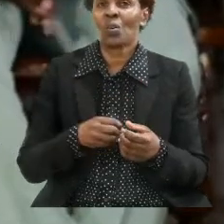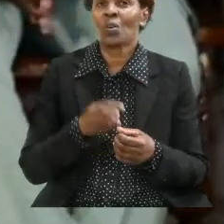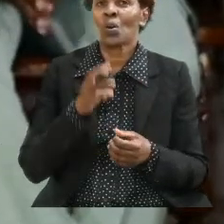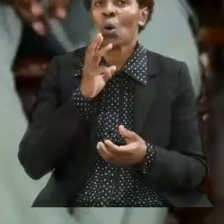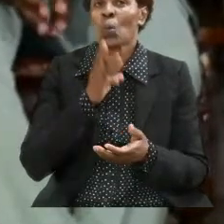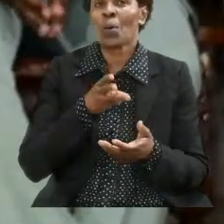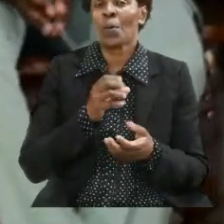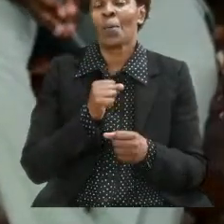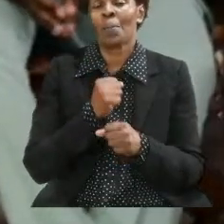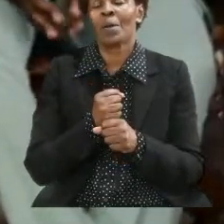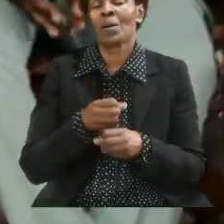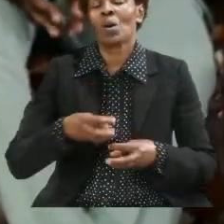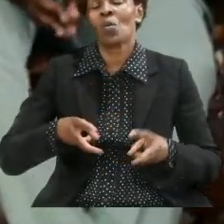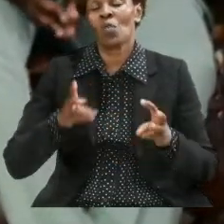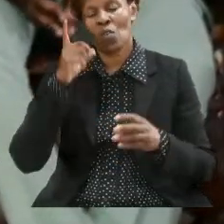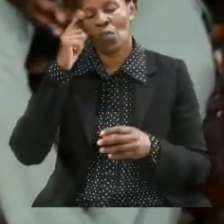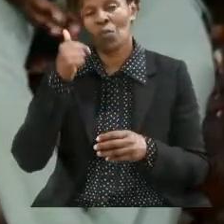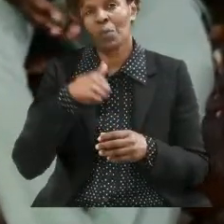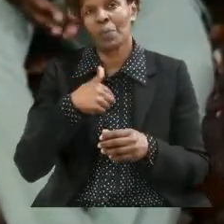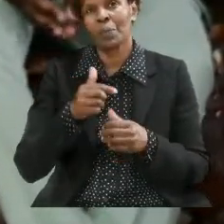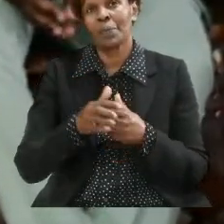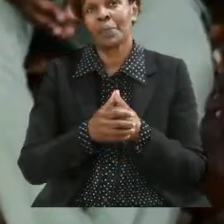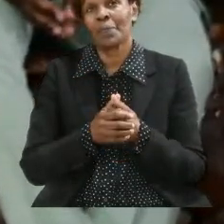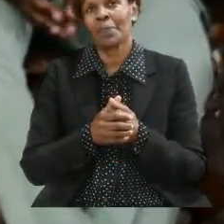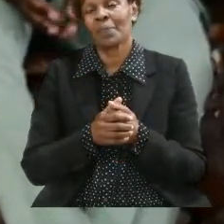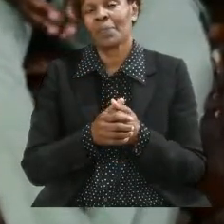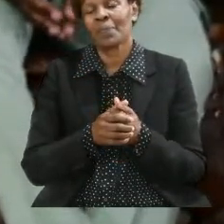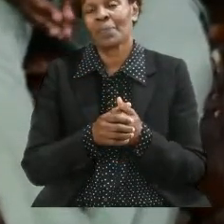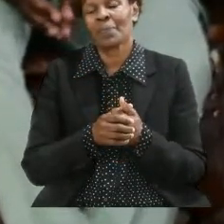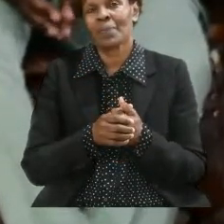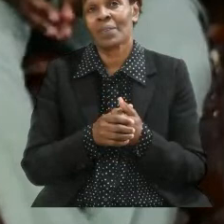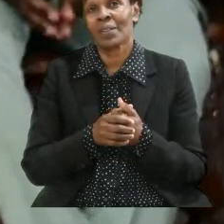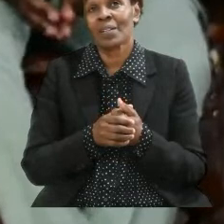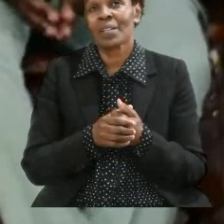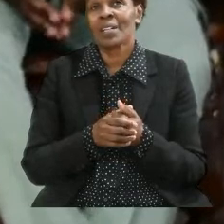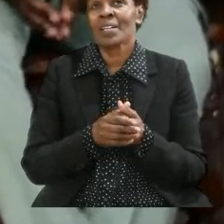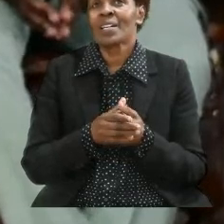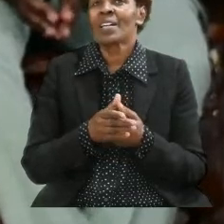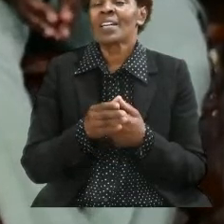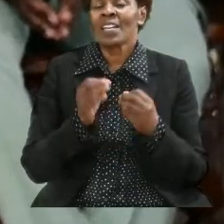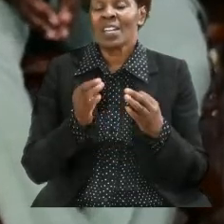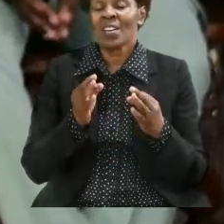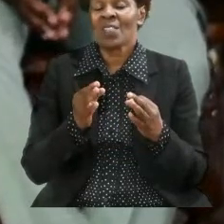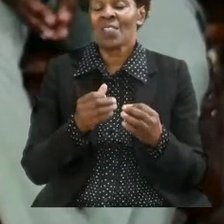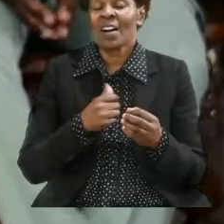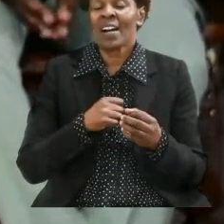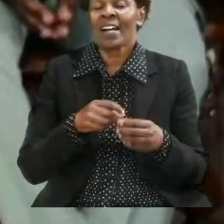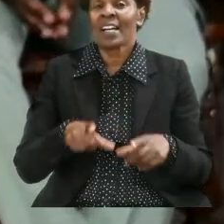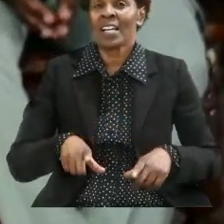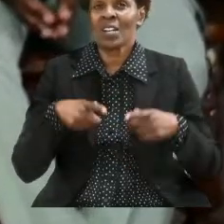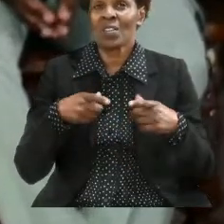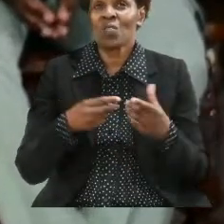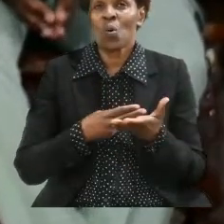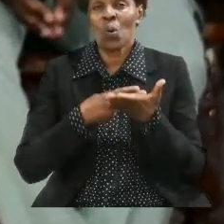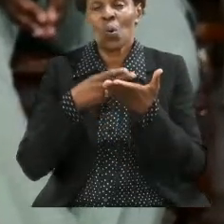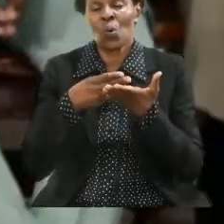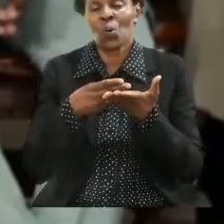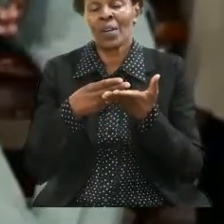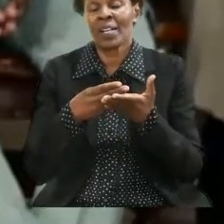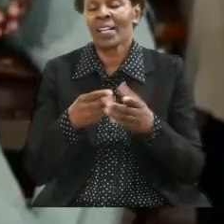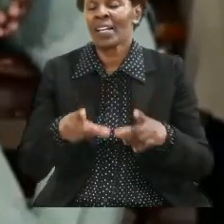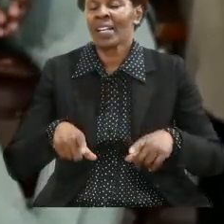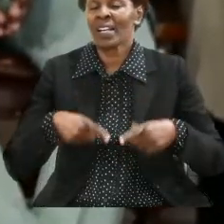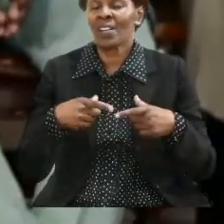will make a way for me. If I live a holy life, shun